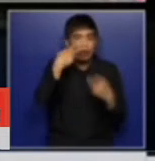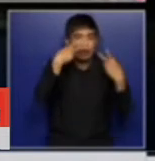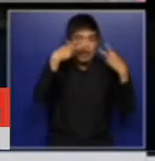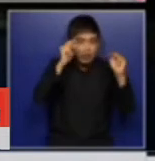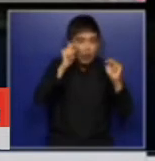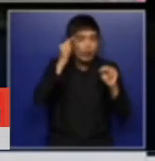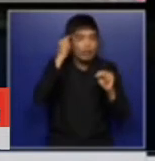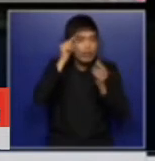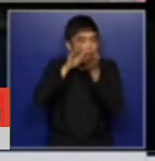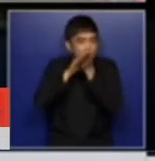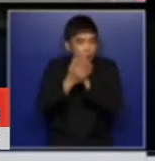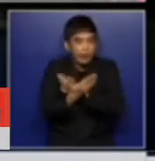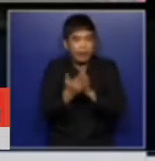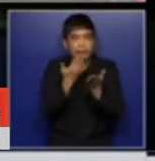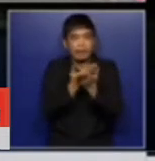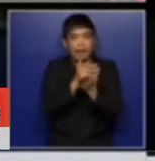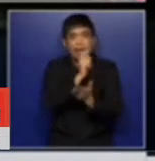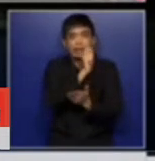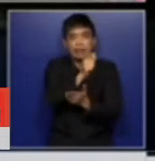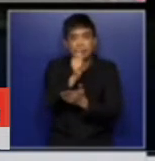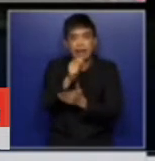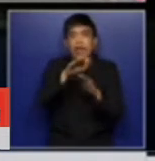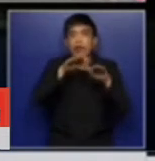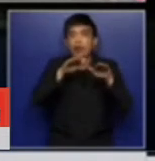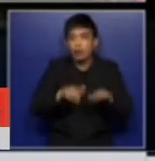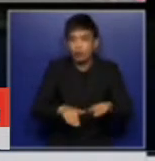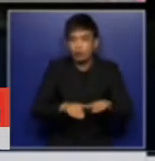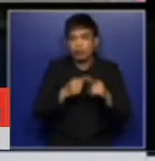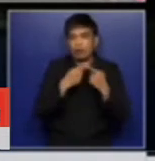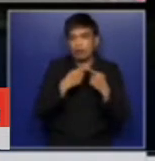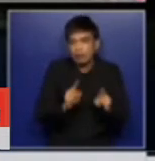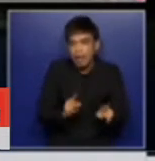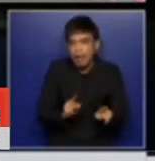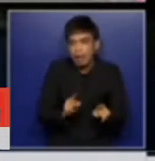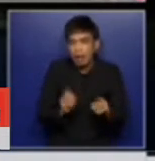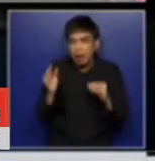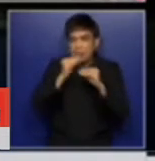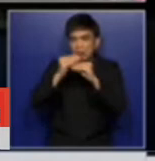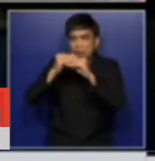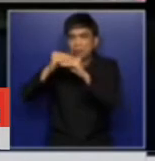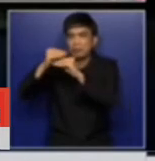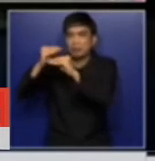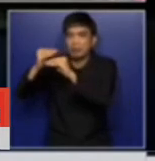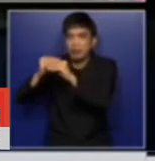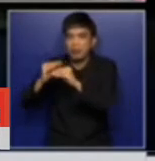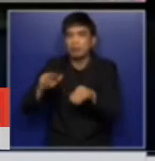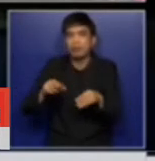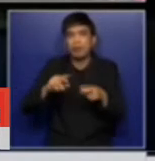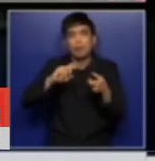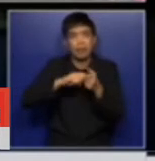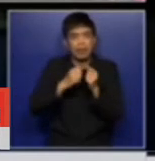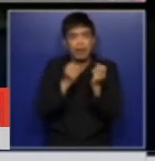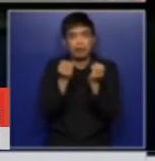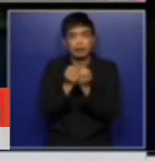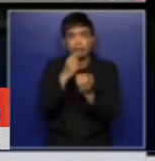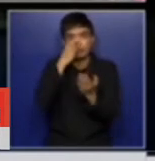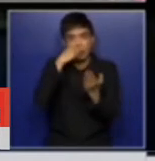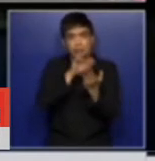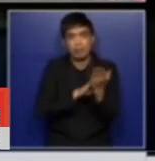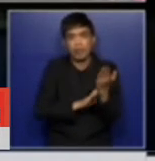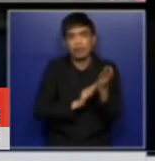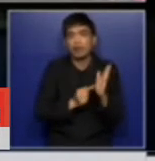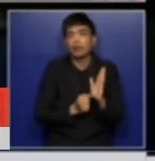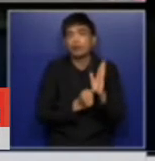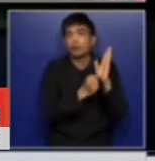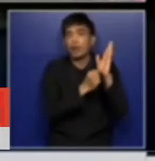แต่ว่าหลายเรื่องทีเดียวครับก็ไปสร้างภาระเพิ่มให้กับประเทศเช่นการให้วันเวลา